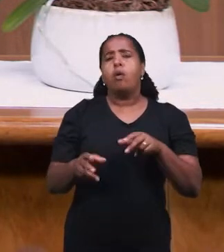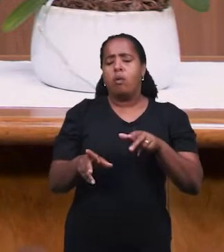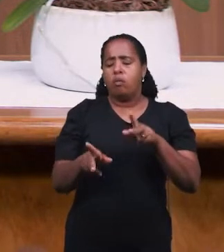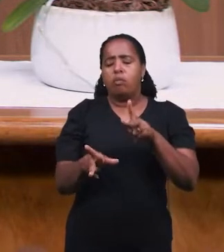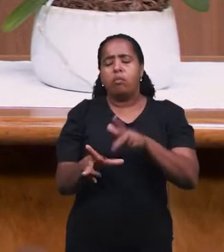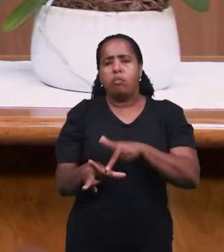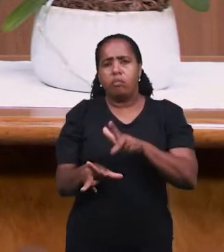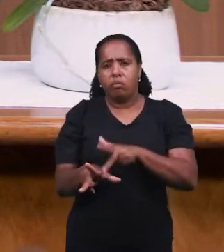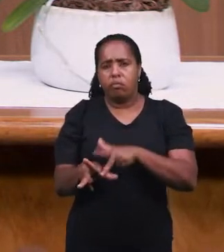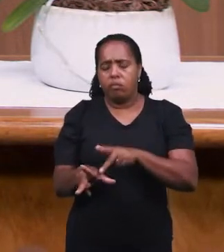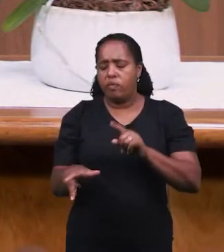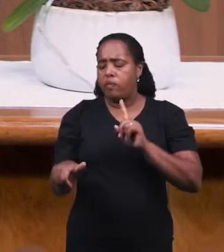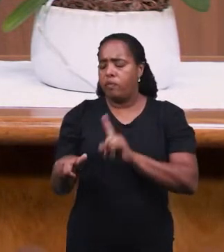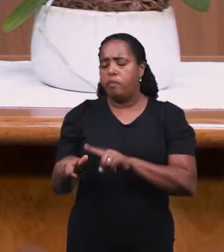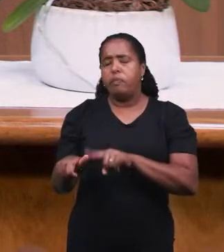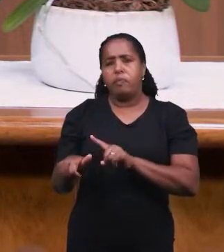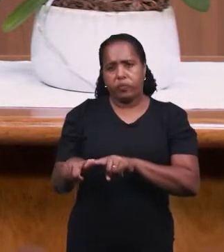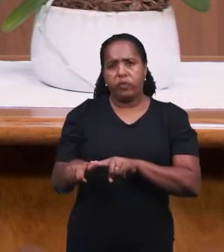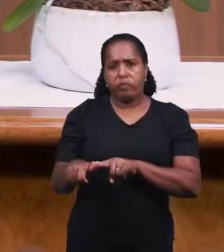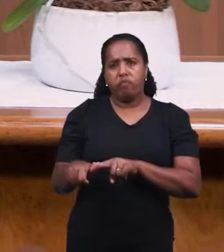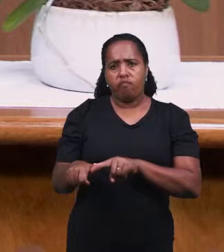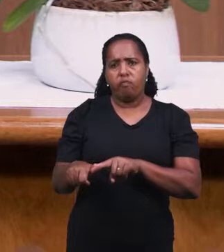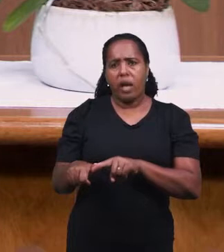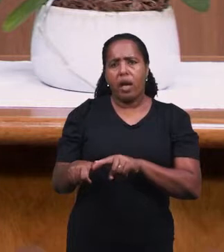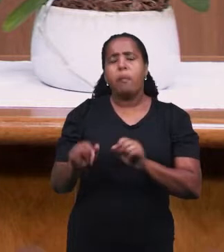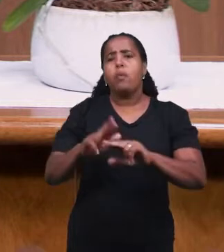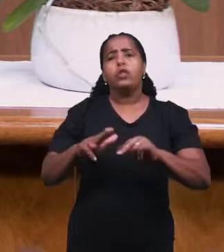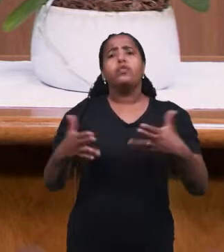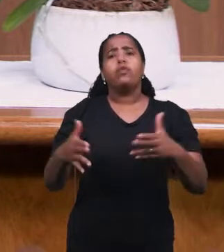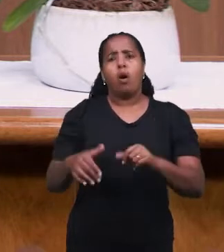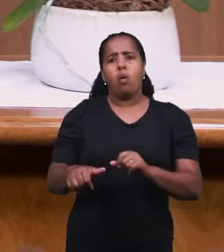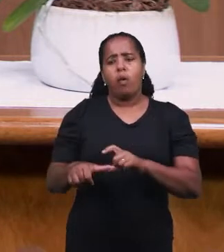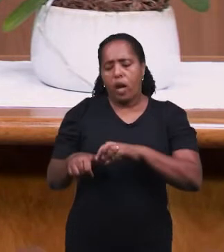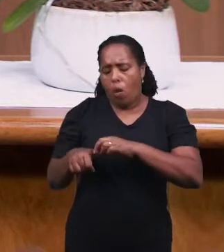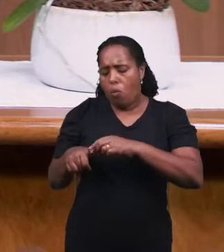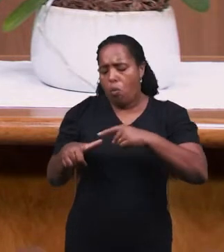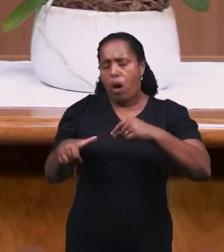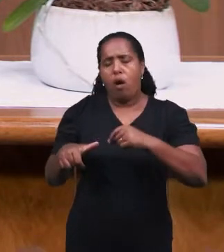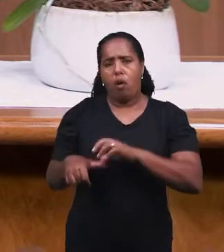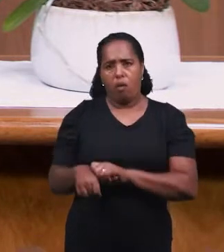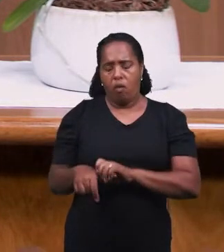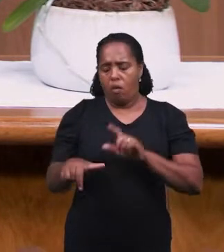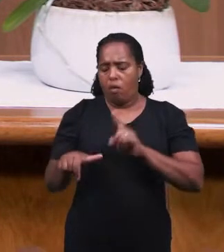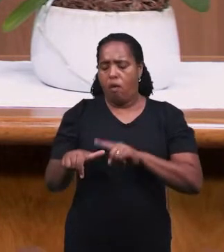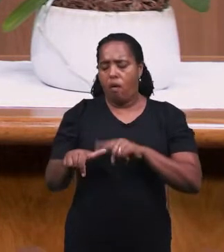sur le gros orteil du pied droit,